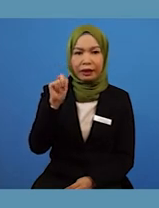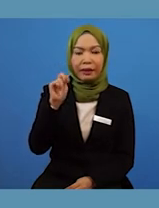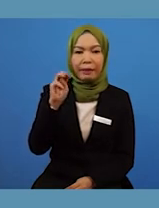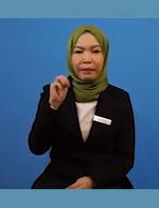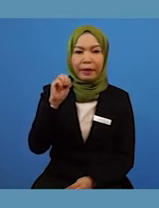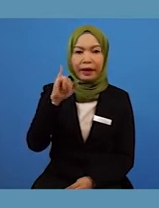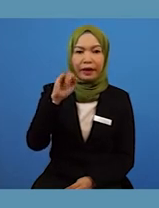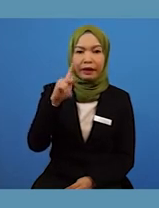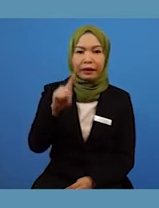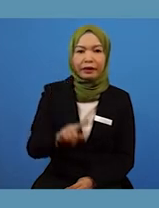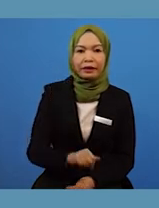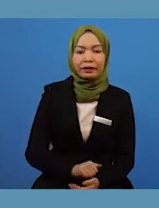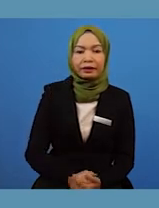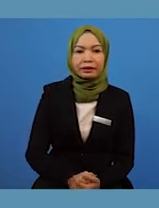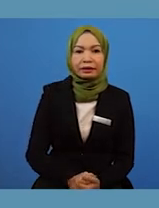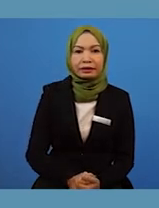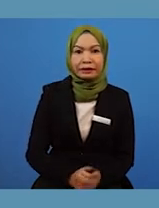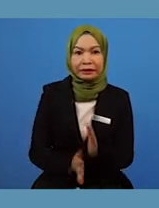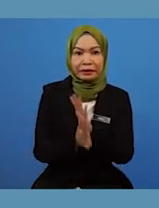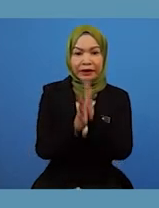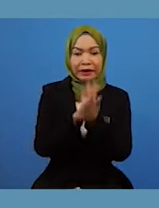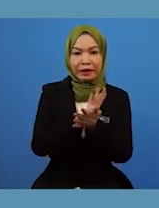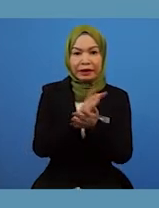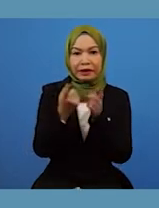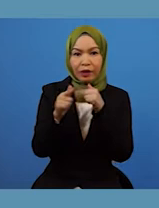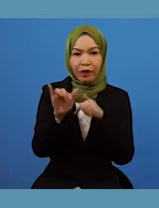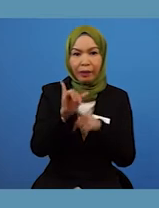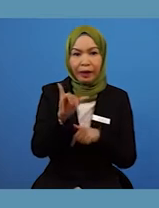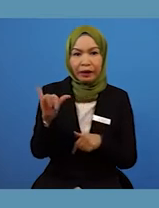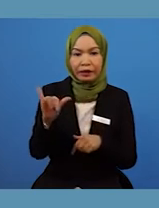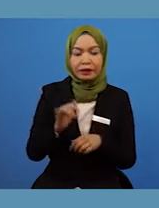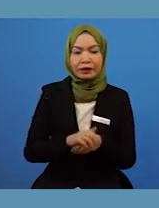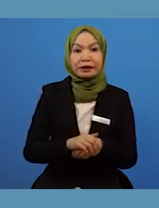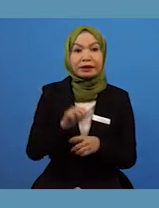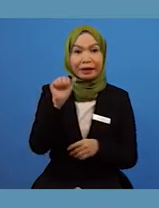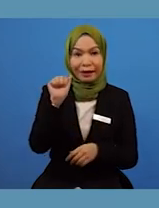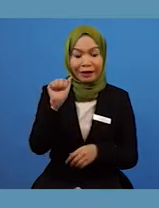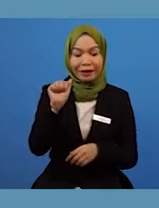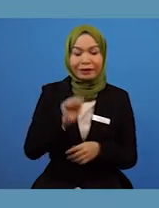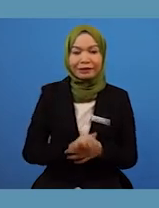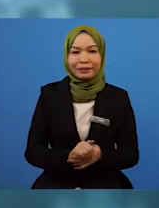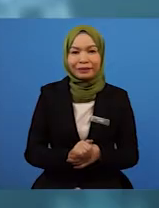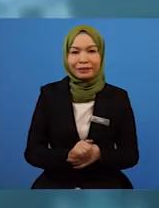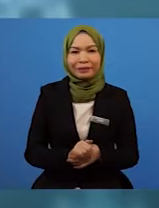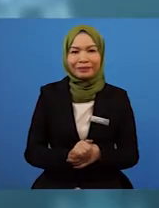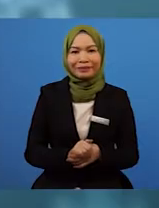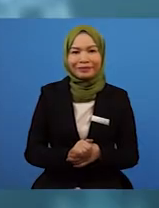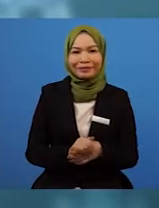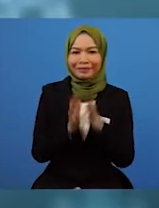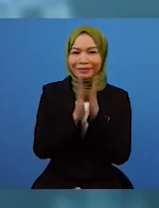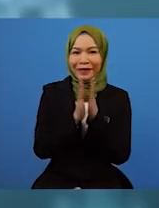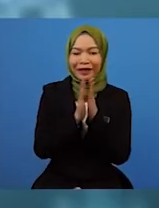dari hasil tindak balas. Jadi, jawapannya A.